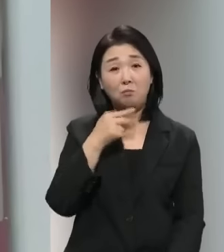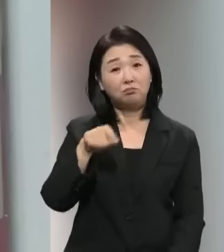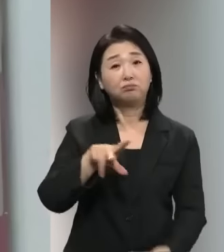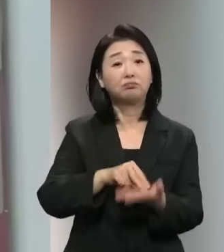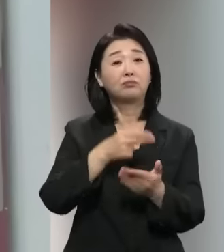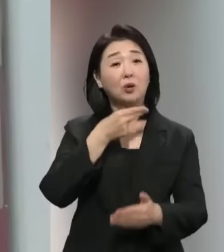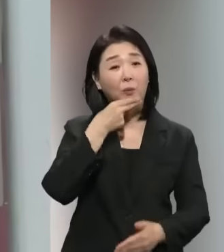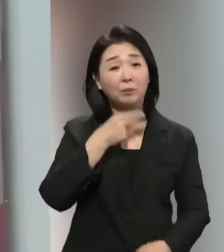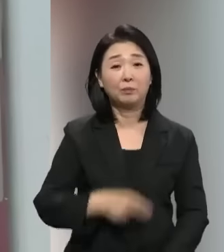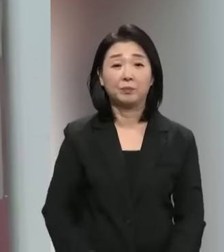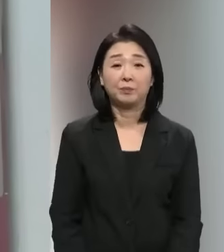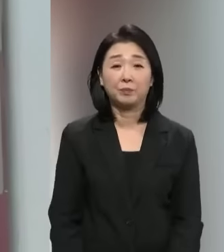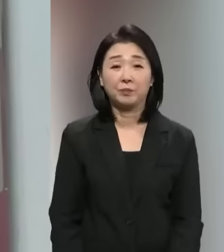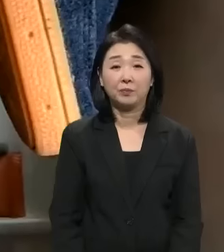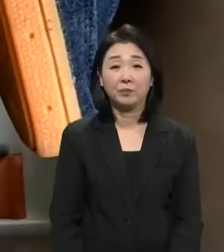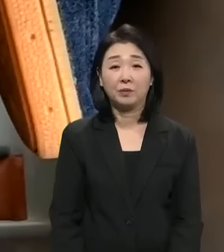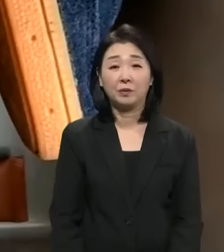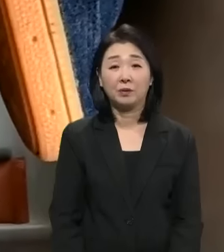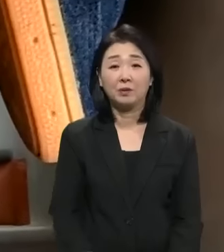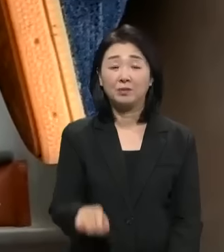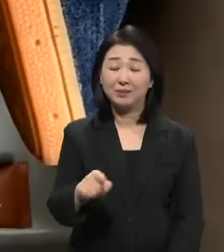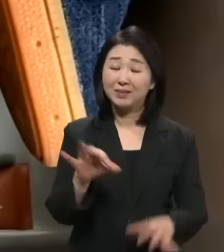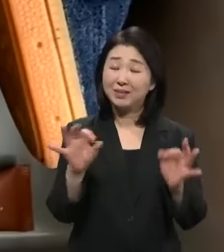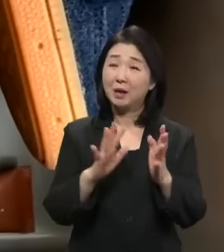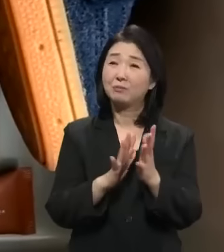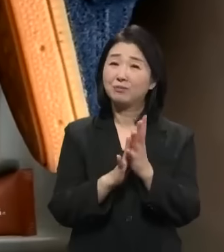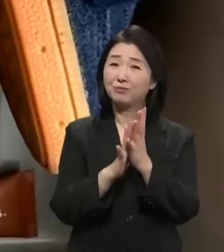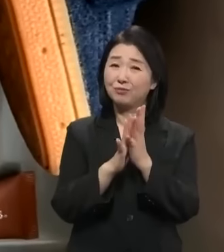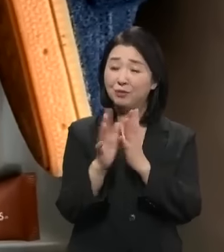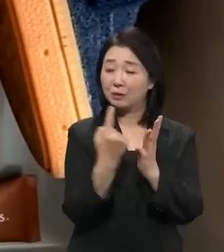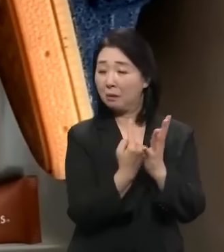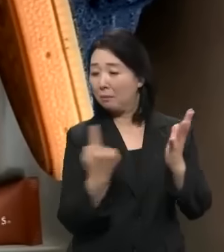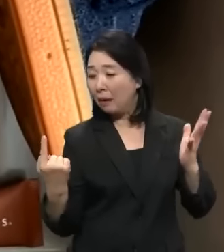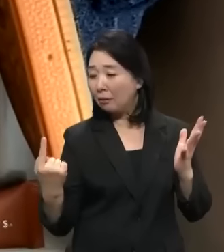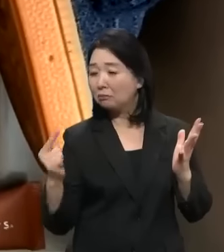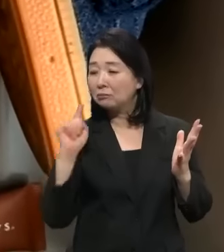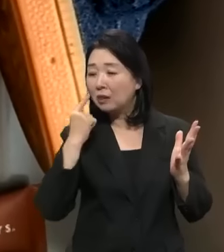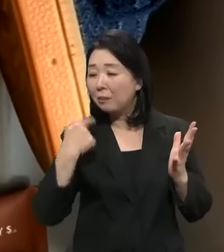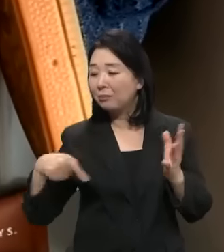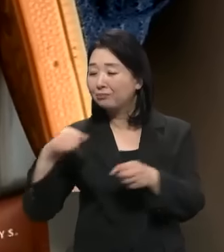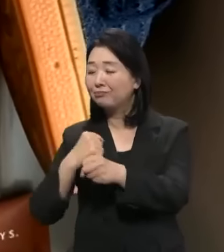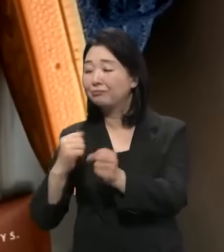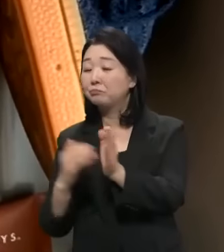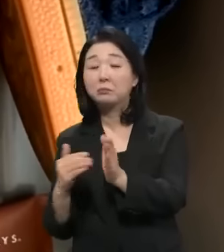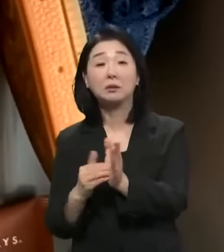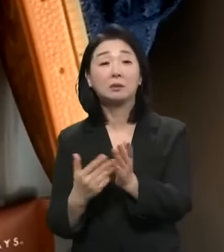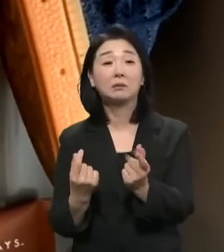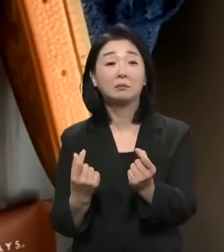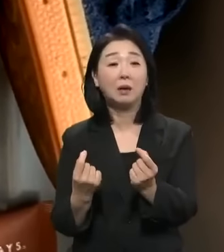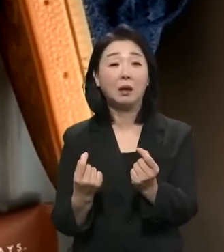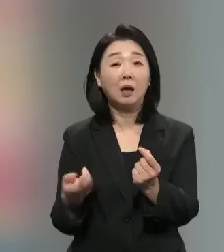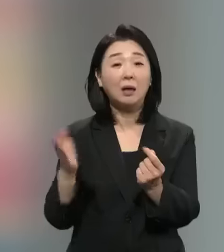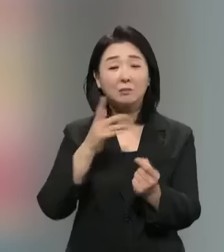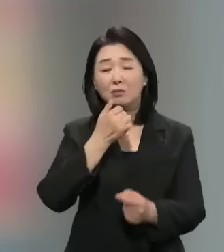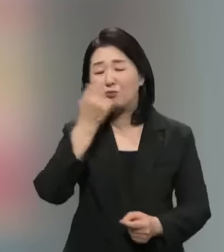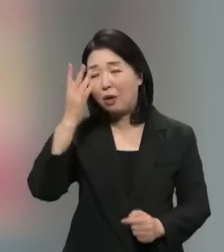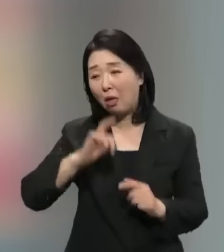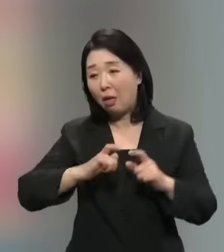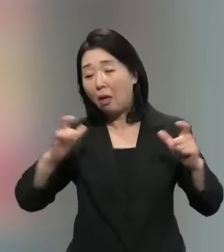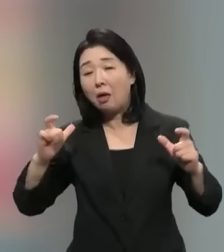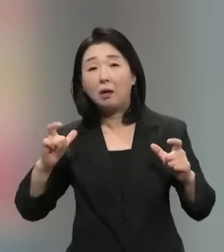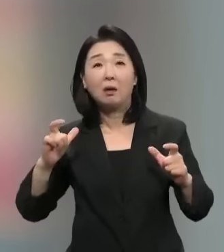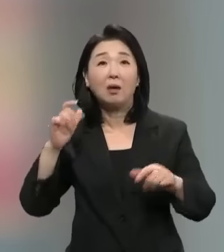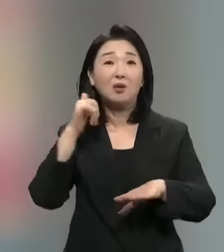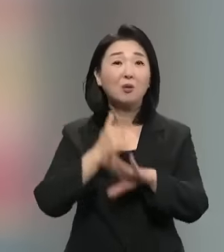문제가 없다고 했고 크리에이터들도 잠시 줄에서 빠져나와서 트레이를 꾸미면 된다고 말합니다. 하지만 유행이 더 커지면